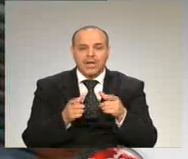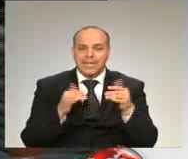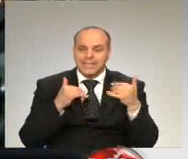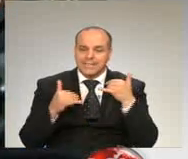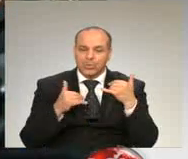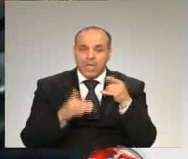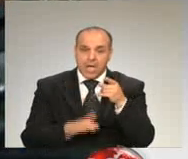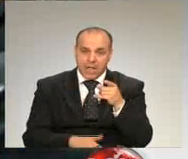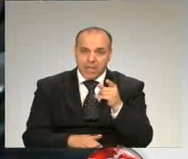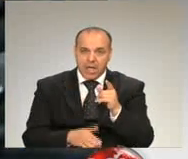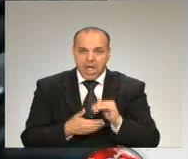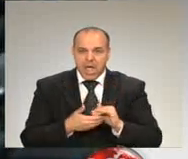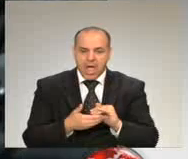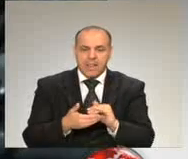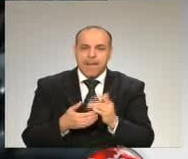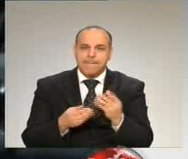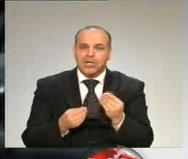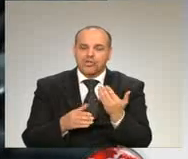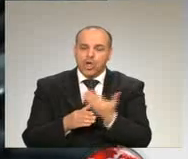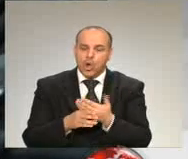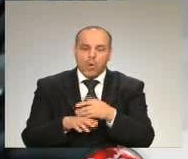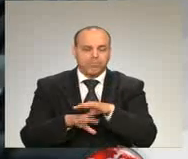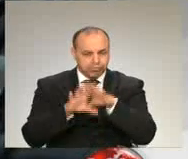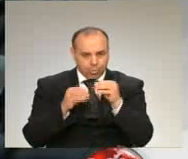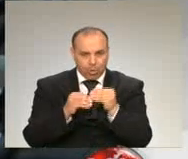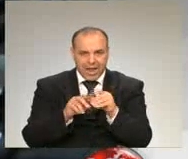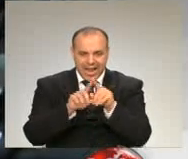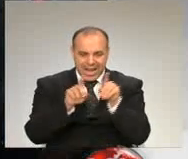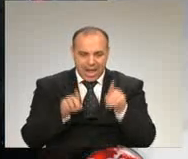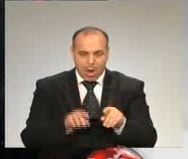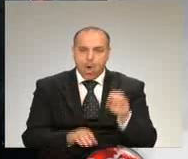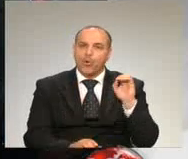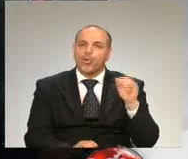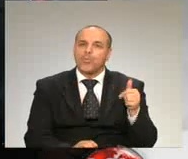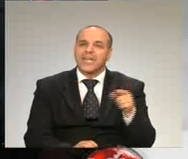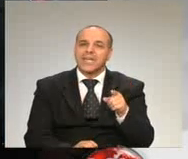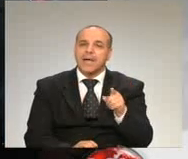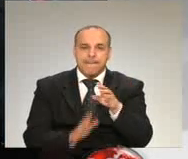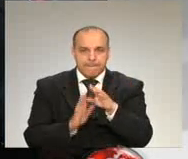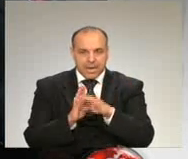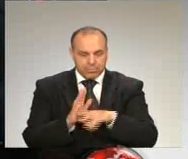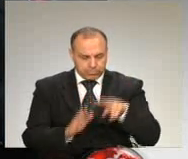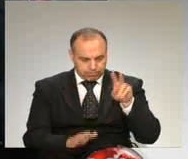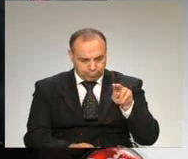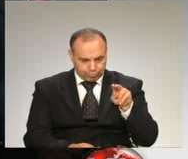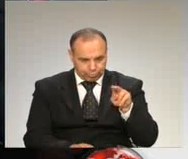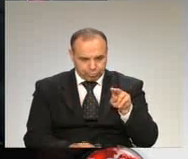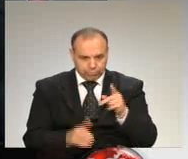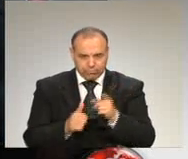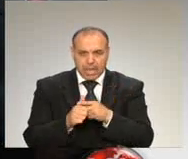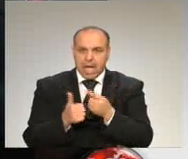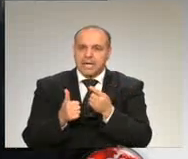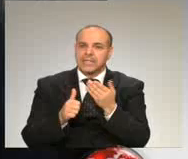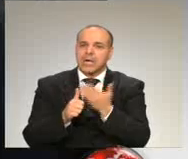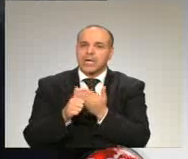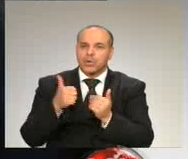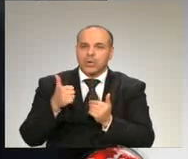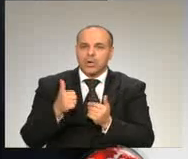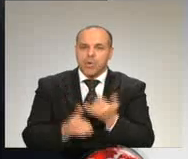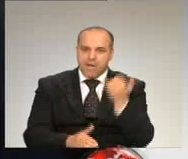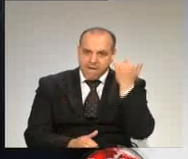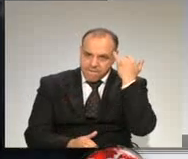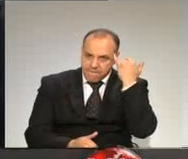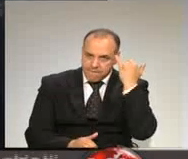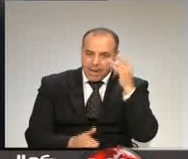اتصالات بهدف تزويد عدد من المدارس بلوحات رقمية تحتوي البرامج الرسمية للمرحلة الابتدائية. هو مشروع